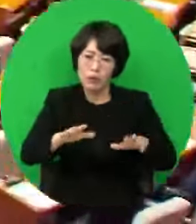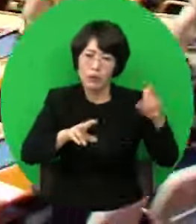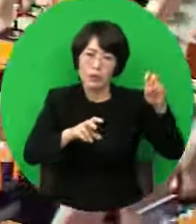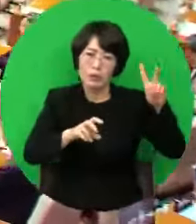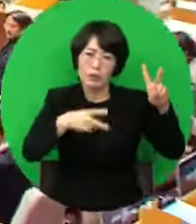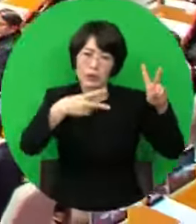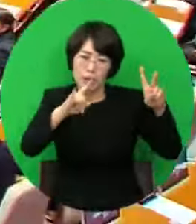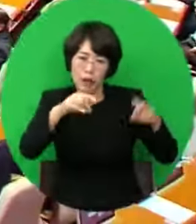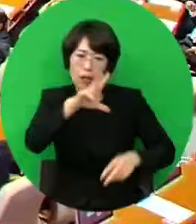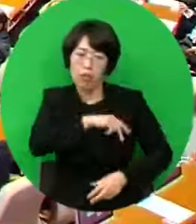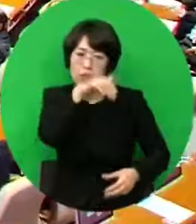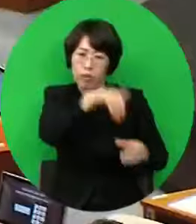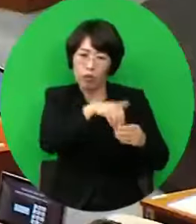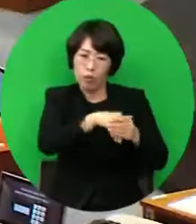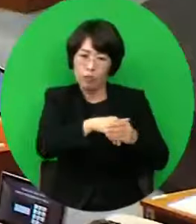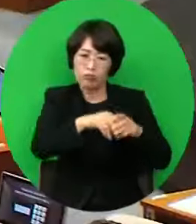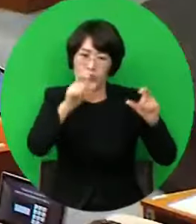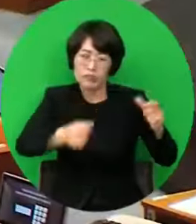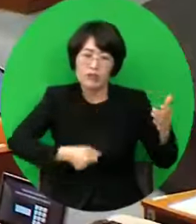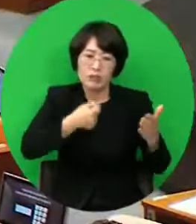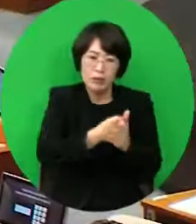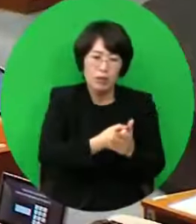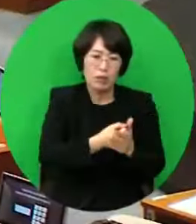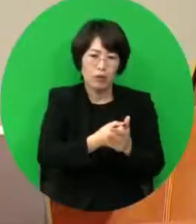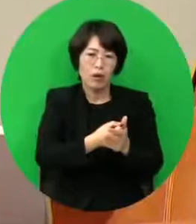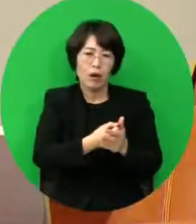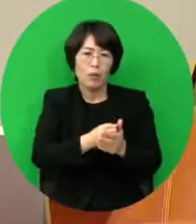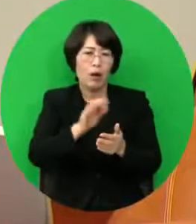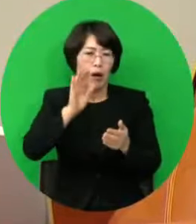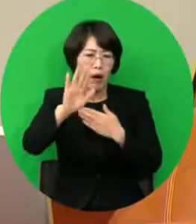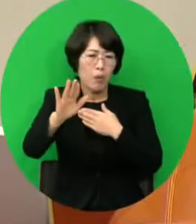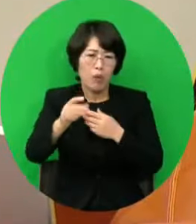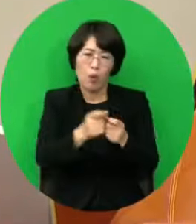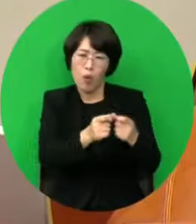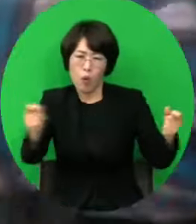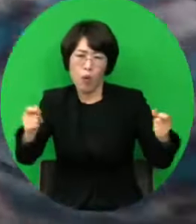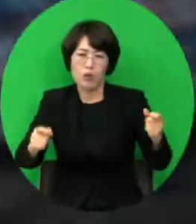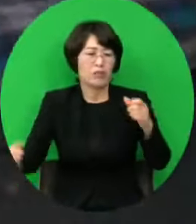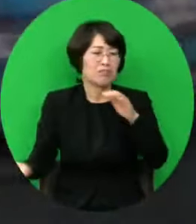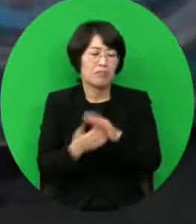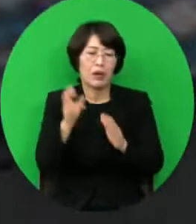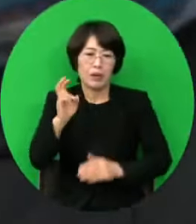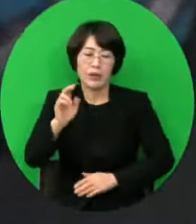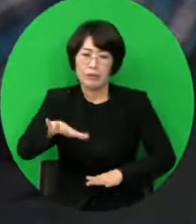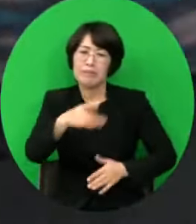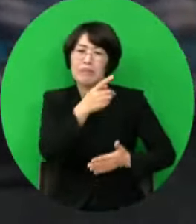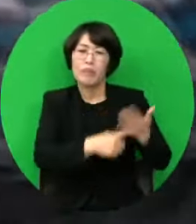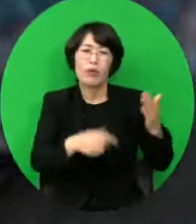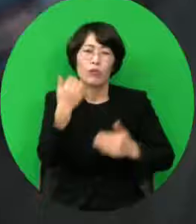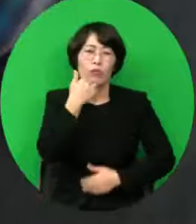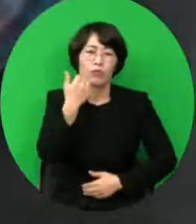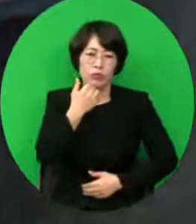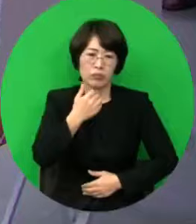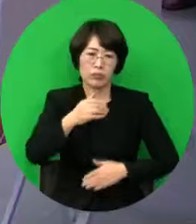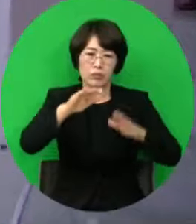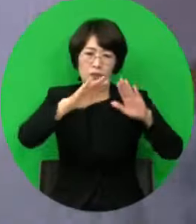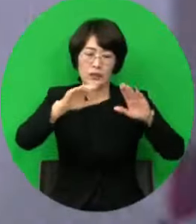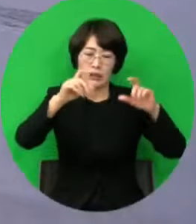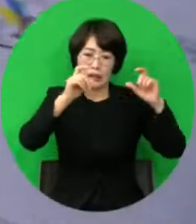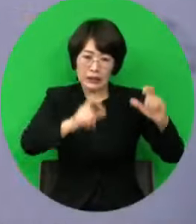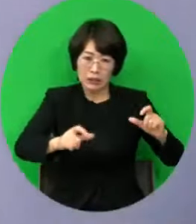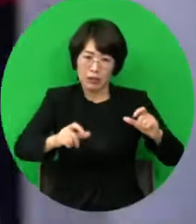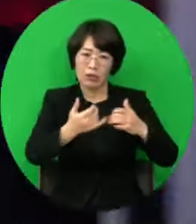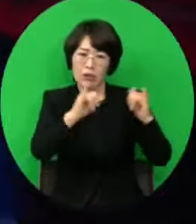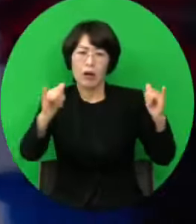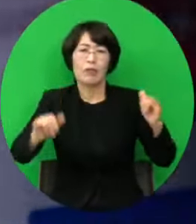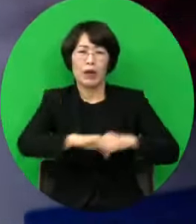22대 총선 선거구 확정은 최장 기록을 갈아치울 수도 있습니다 이로 인한 피해는 결국 해당 선거구